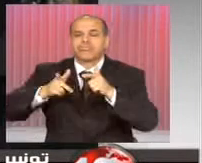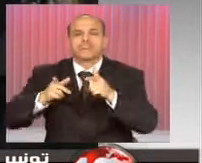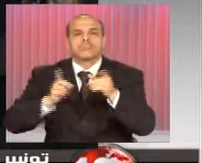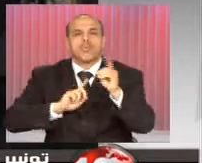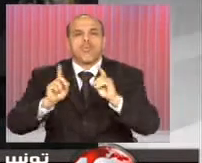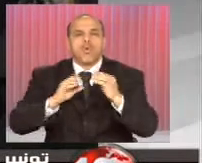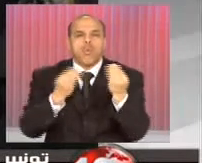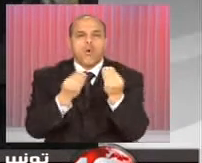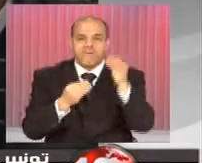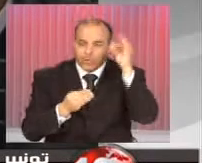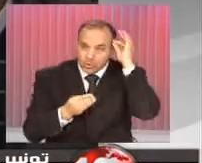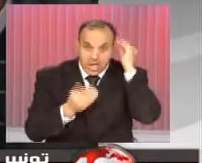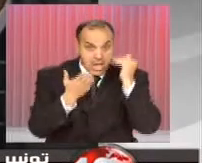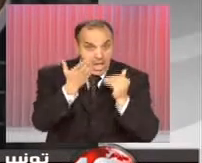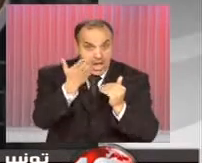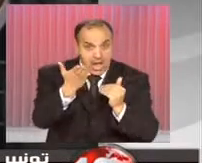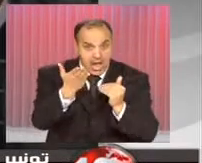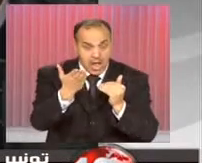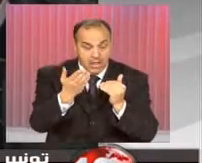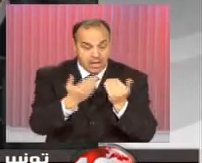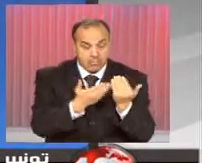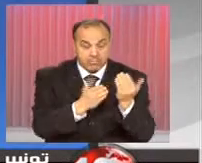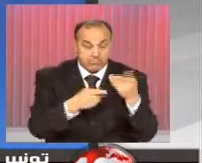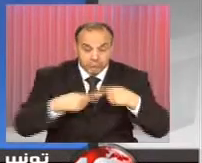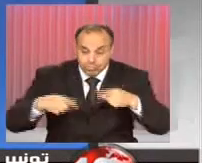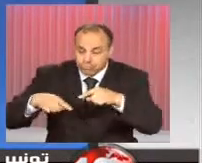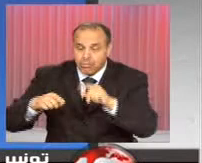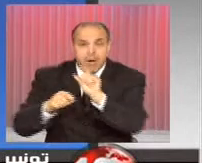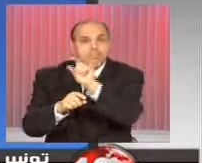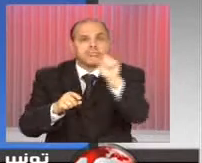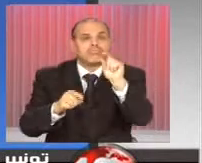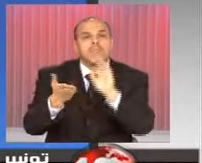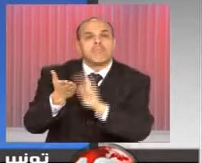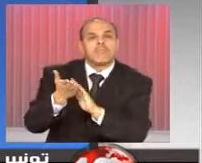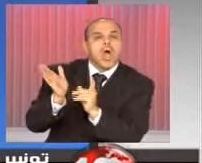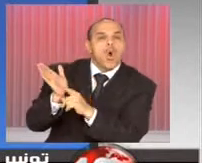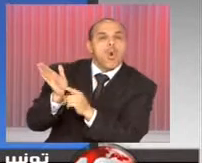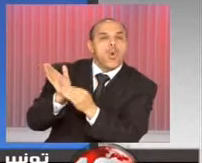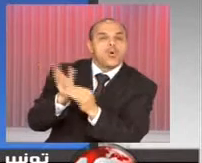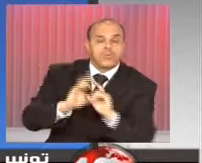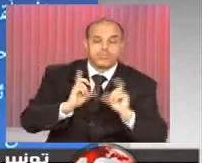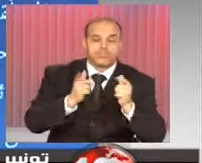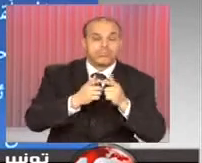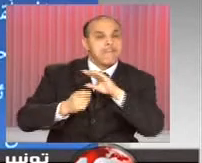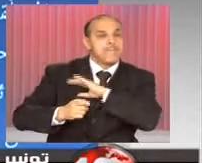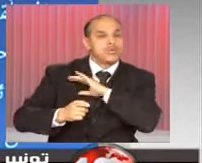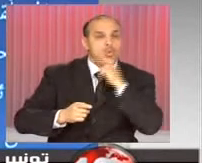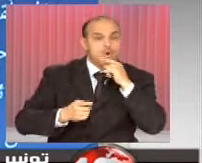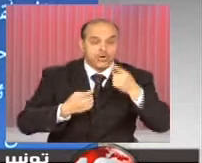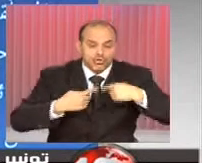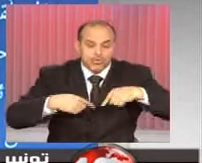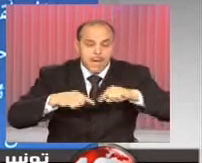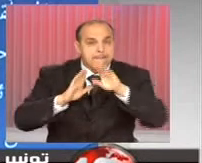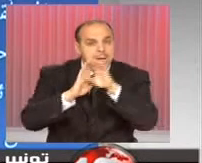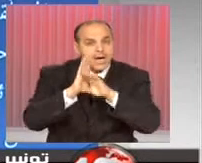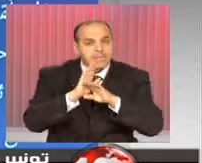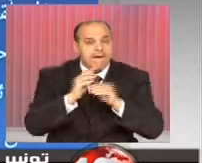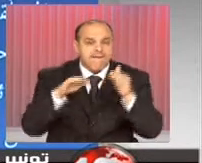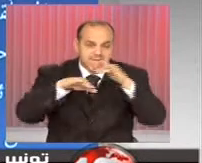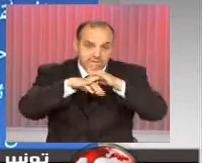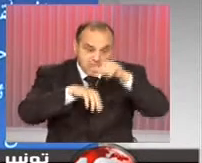في تونس، على أن ترفع هذه الورشات جملة من التوصيات إلى الهيئة المعنية في جلسة مبرمجة مساء